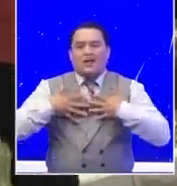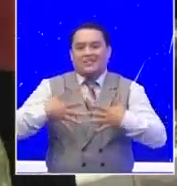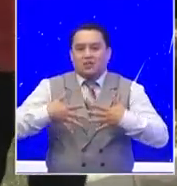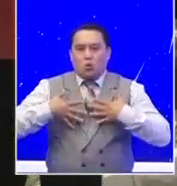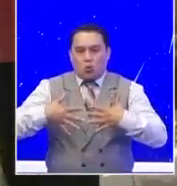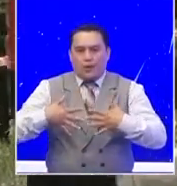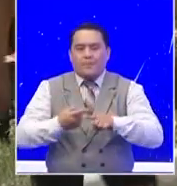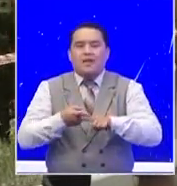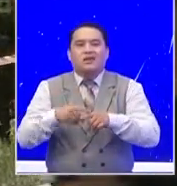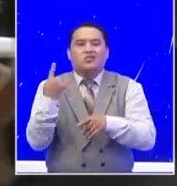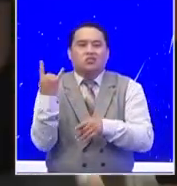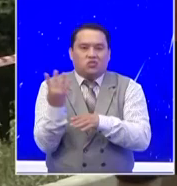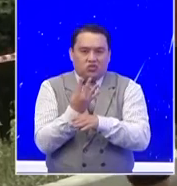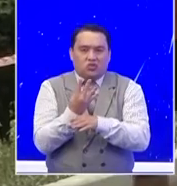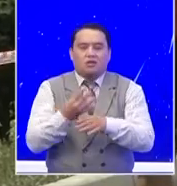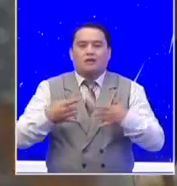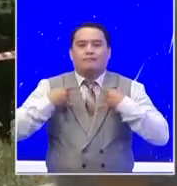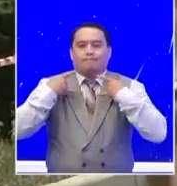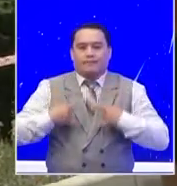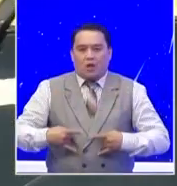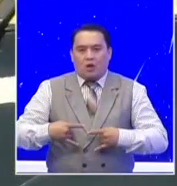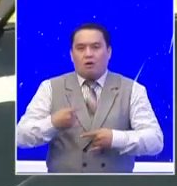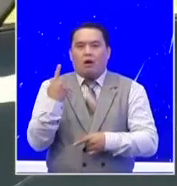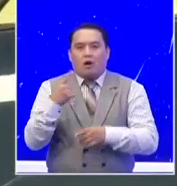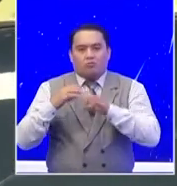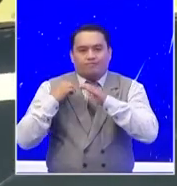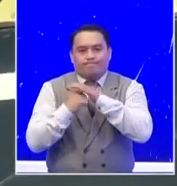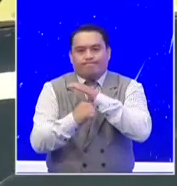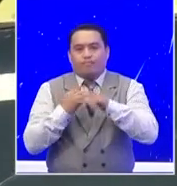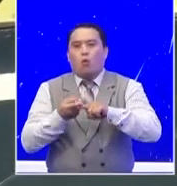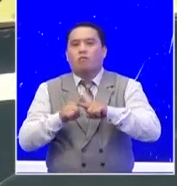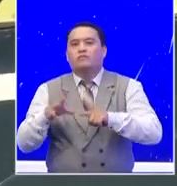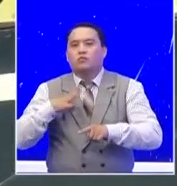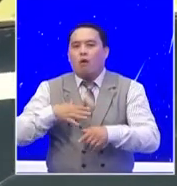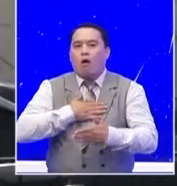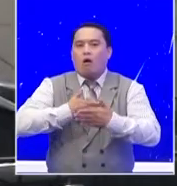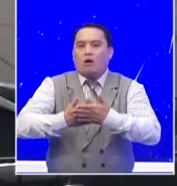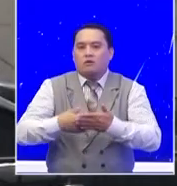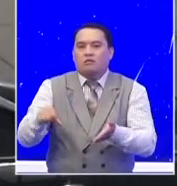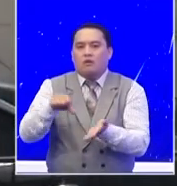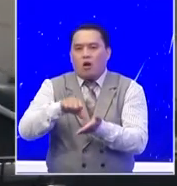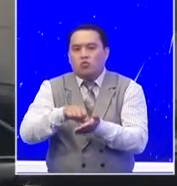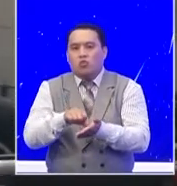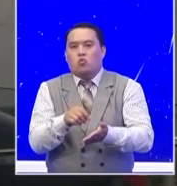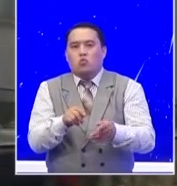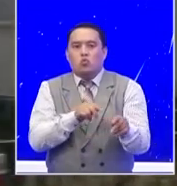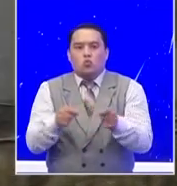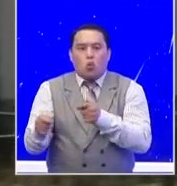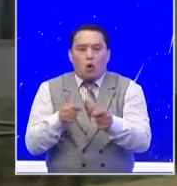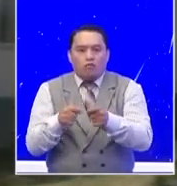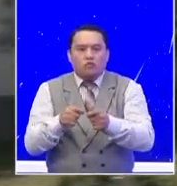легких, 4 рентгеновские установки и 1 компьютерный томограф. В районе наиболее активная в сравнении с другими регионами